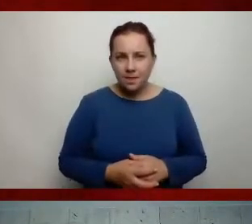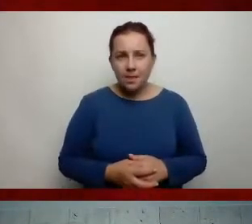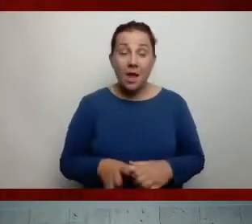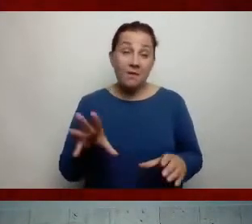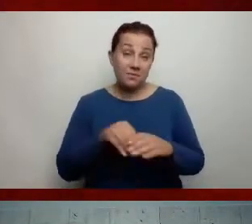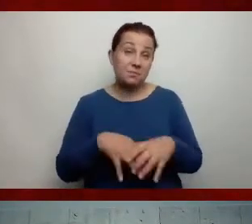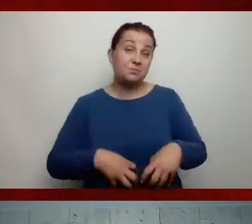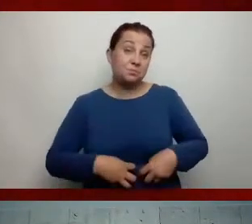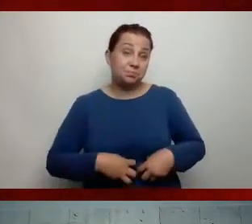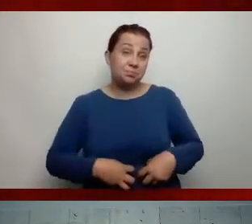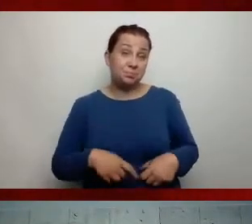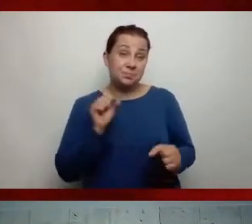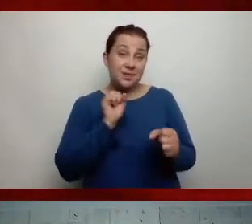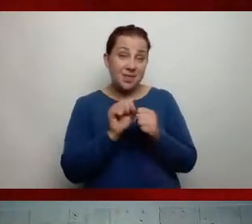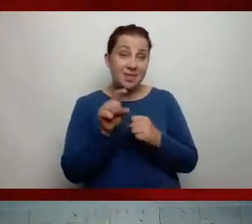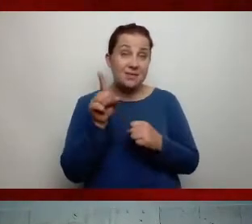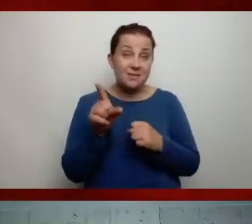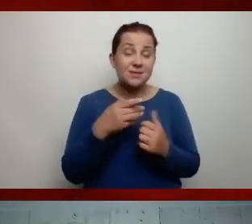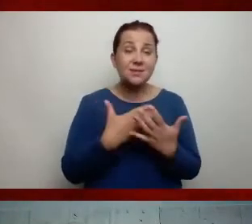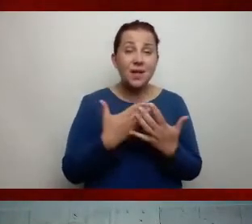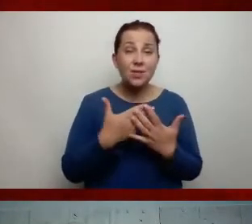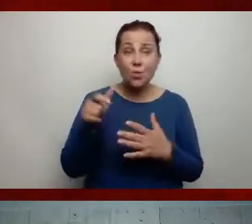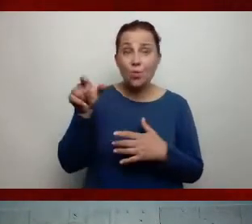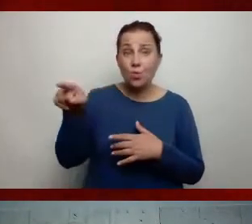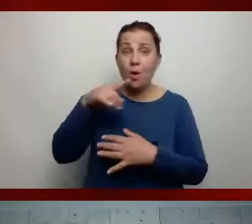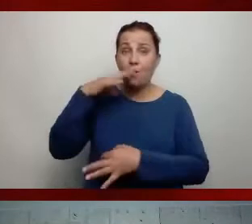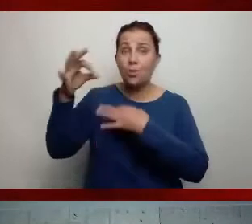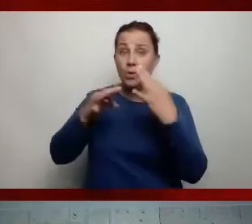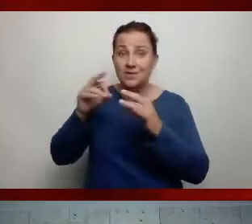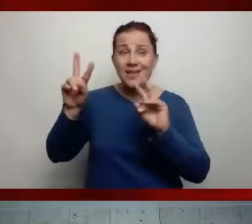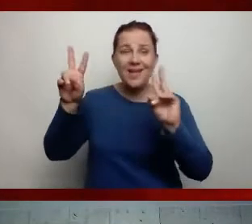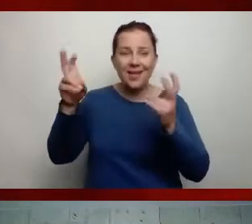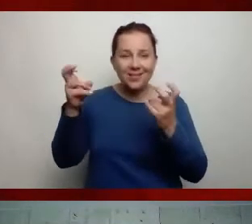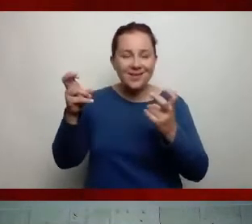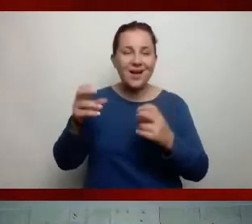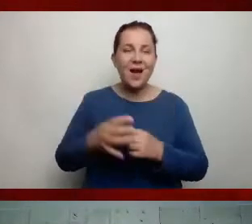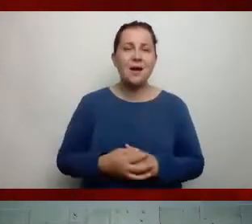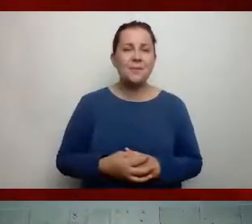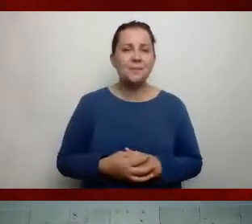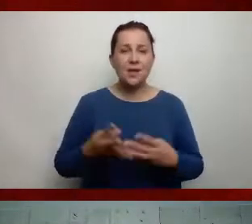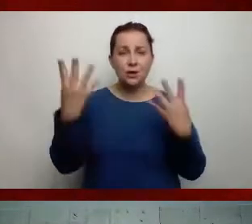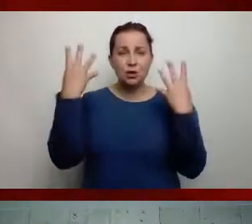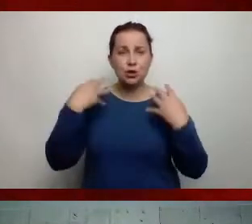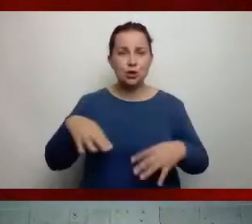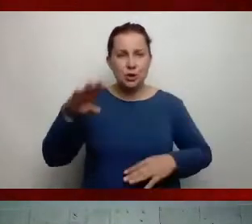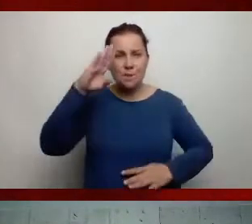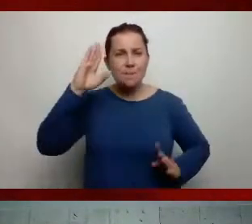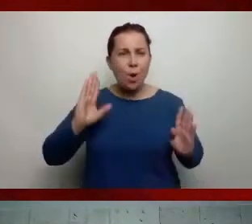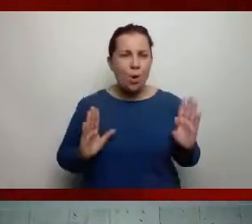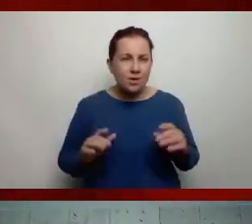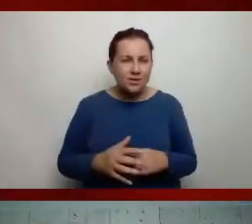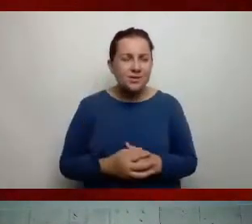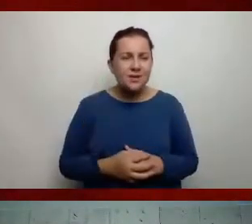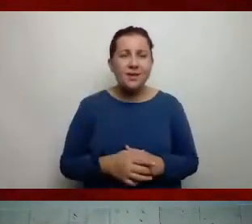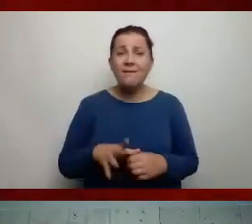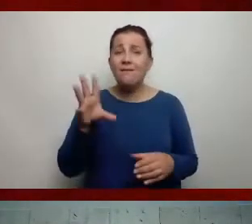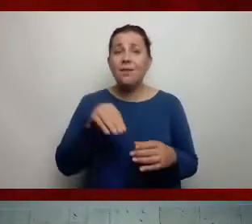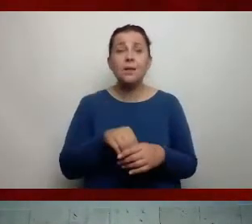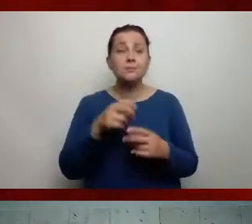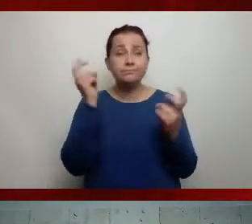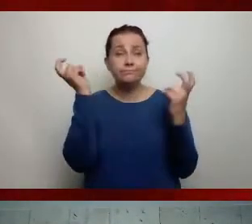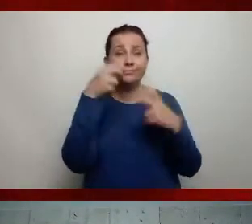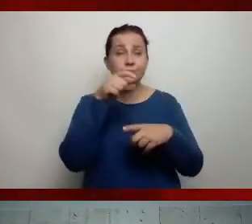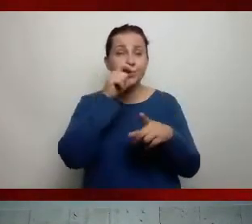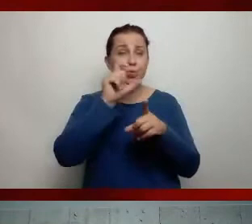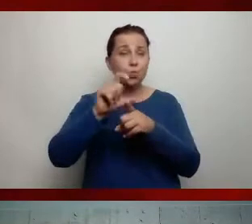dowcipna. Ja dla mnie Autoportret Witkacego to jest tam jest mnóstwo takich ciekawych takich słów, które